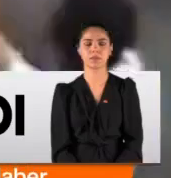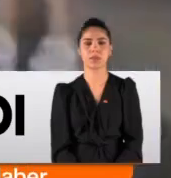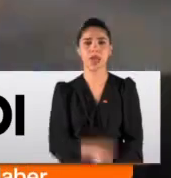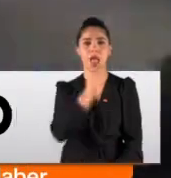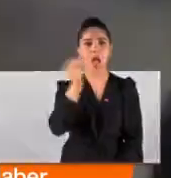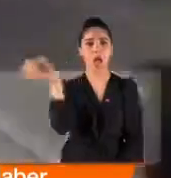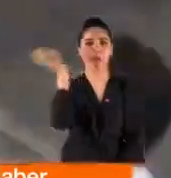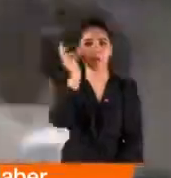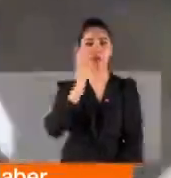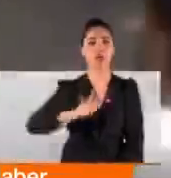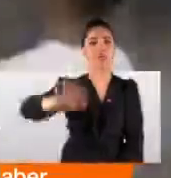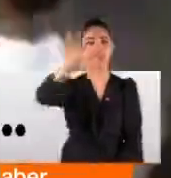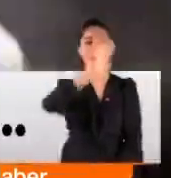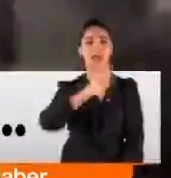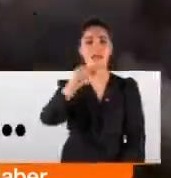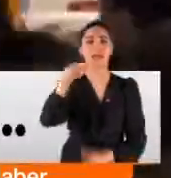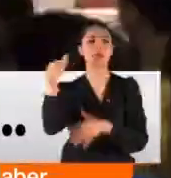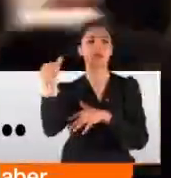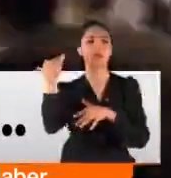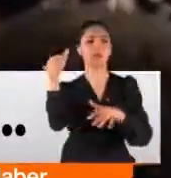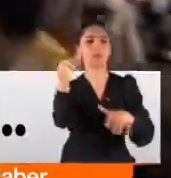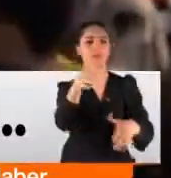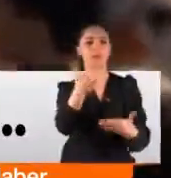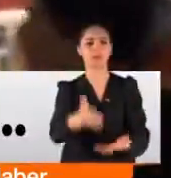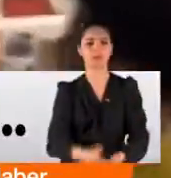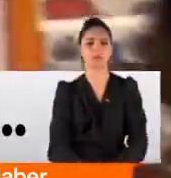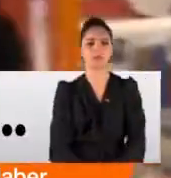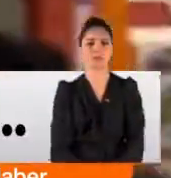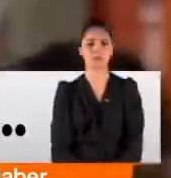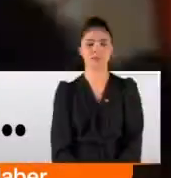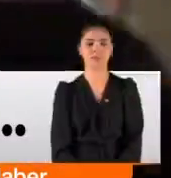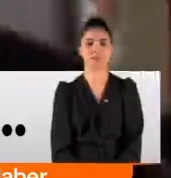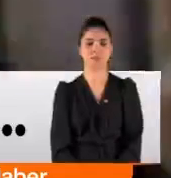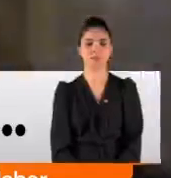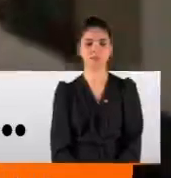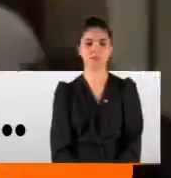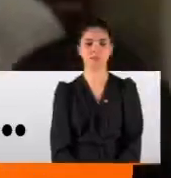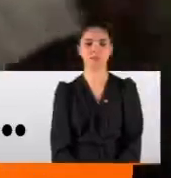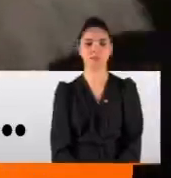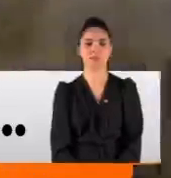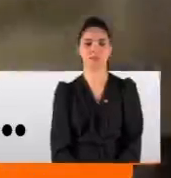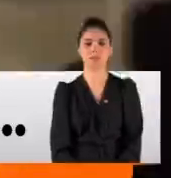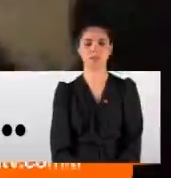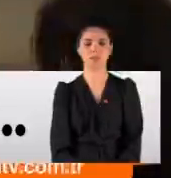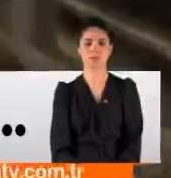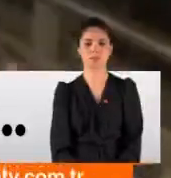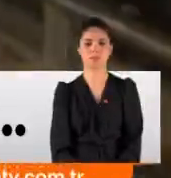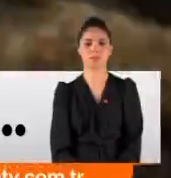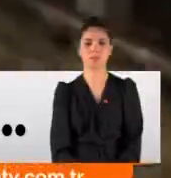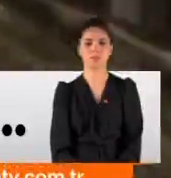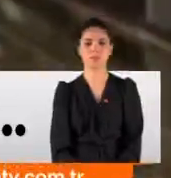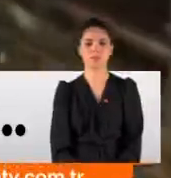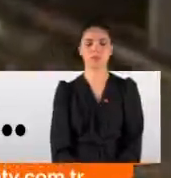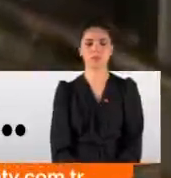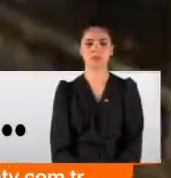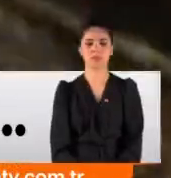Haberi alan on binlerce kişi Apron'a akın etti. Millet burada, darbeciler nerede?